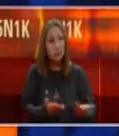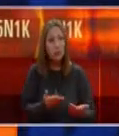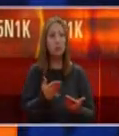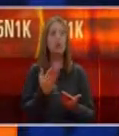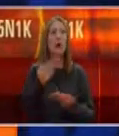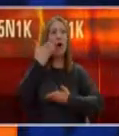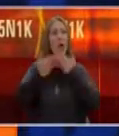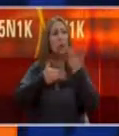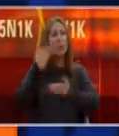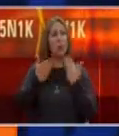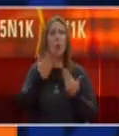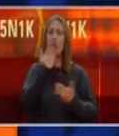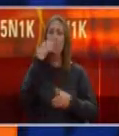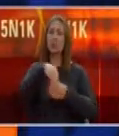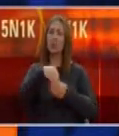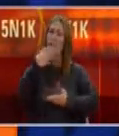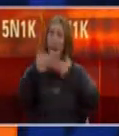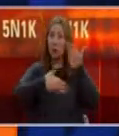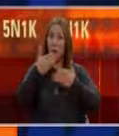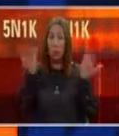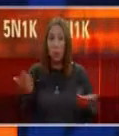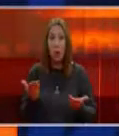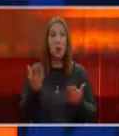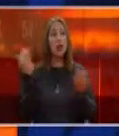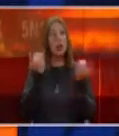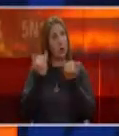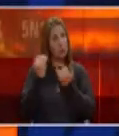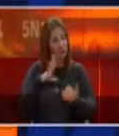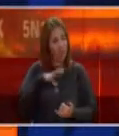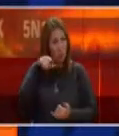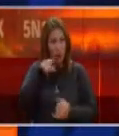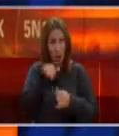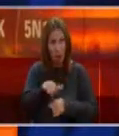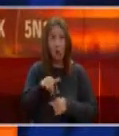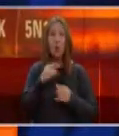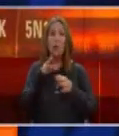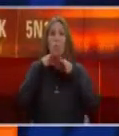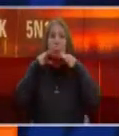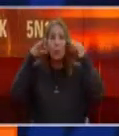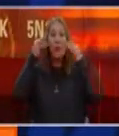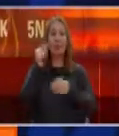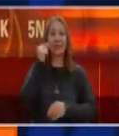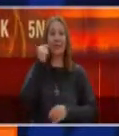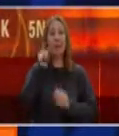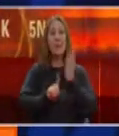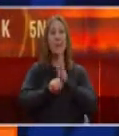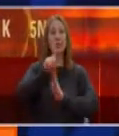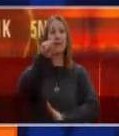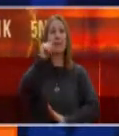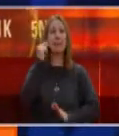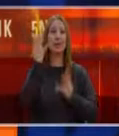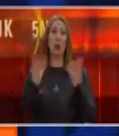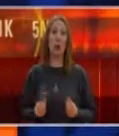bile anlatılıyor, okullarda da anlatılıyor. Çalışmalar var bunun hakkında. Mutlu insan başarılı insan